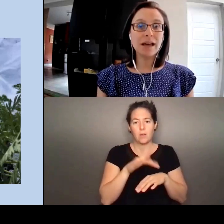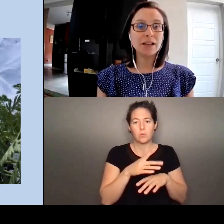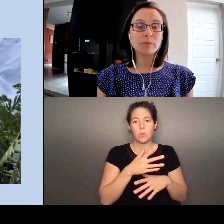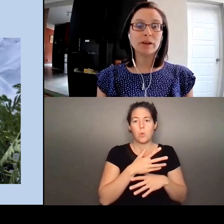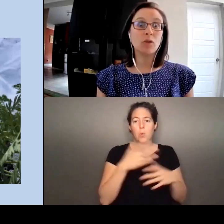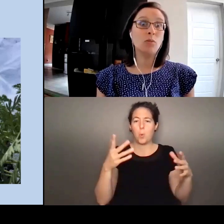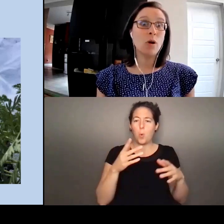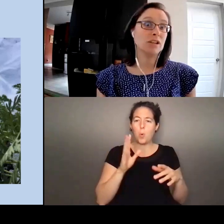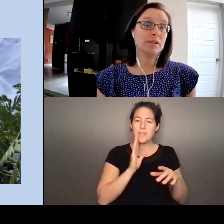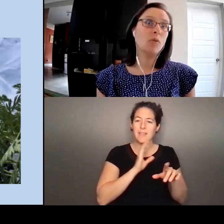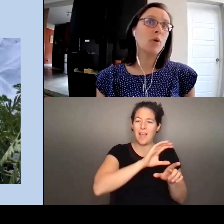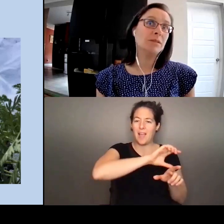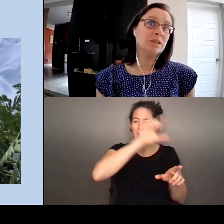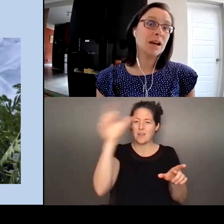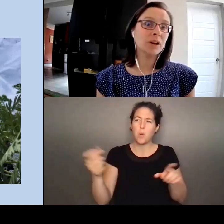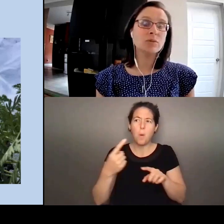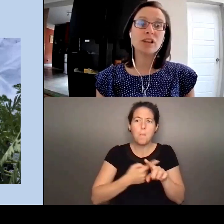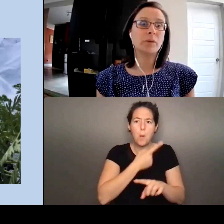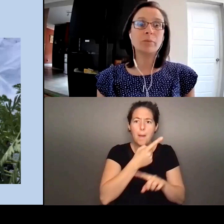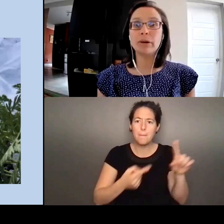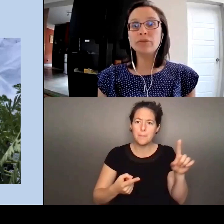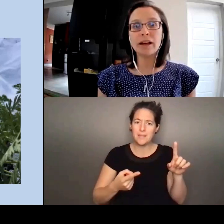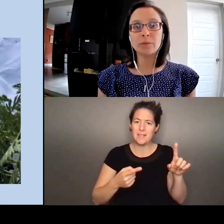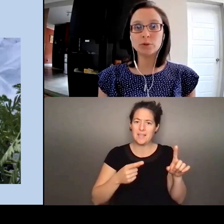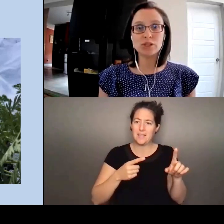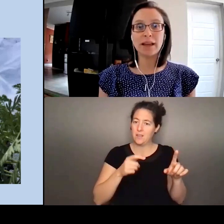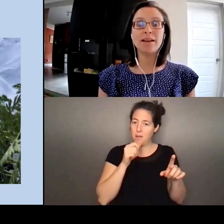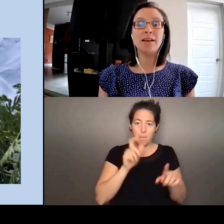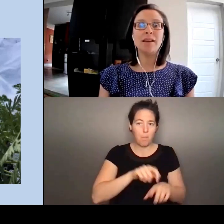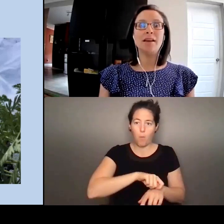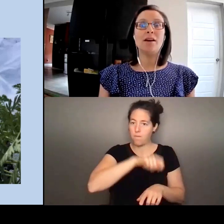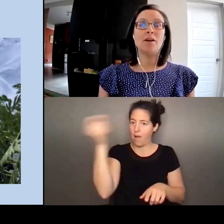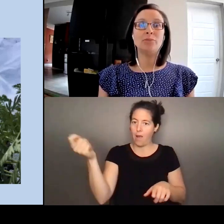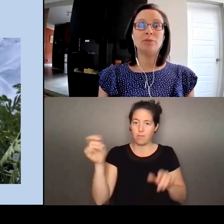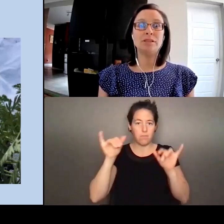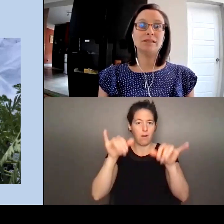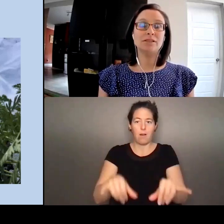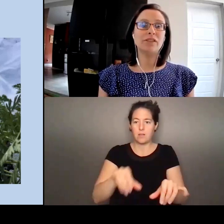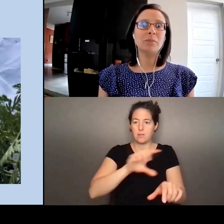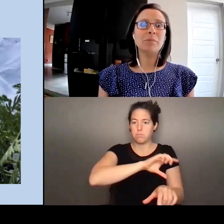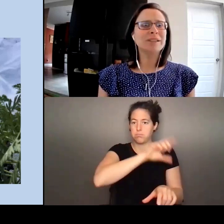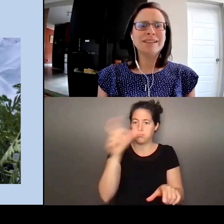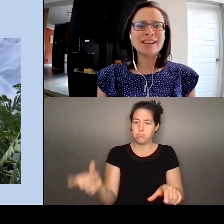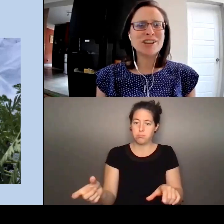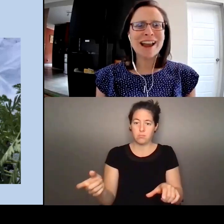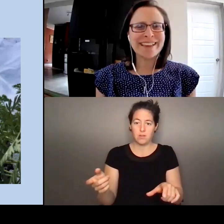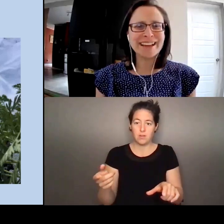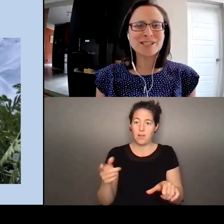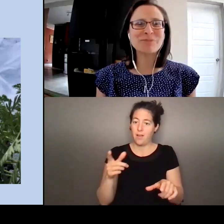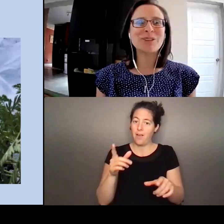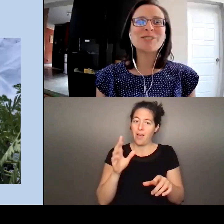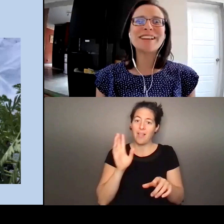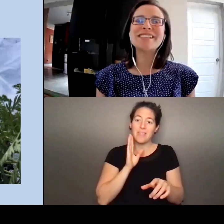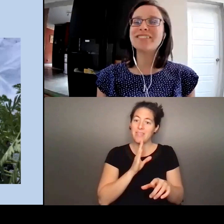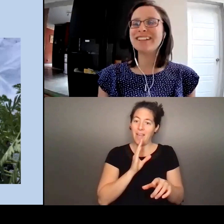bordées de neige pendant un mois et demi environ. Je n'avais pas ouvert mon tunnel. Puis c'est ça, j'avais même pas déneigé la neige